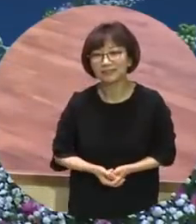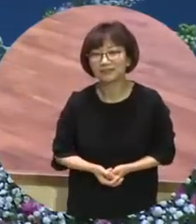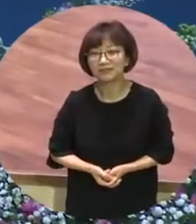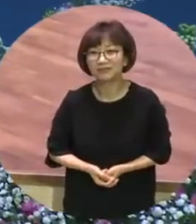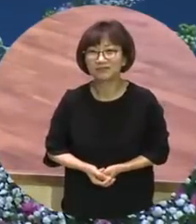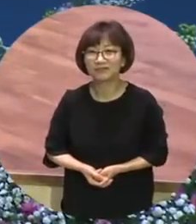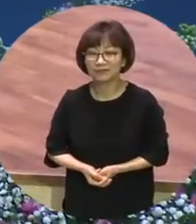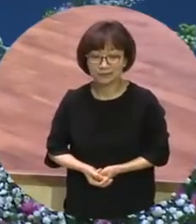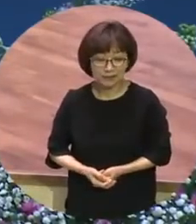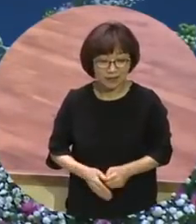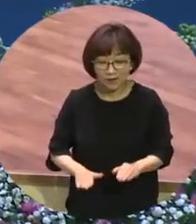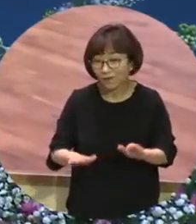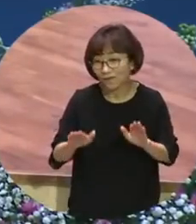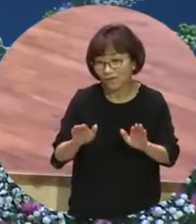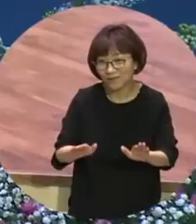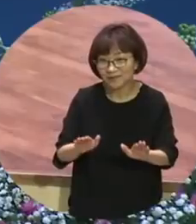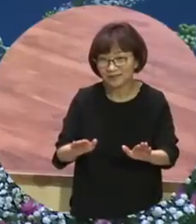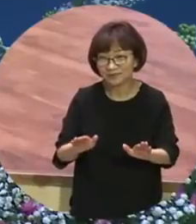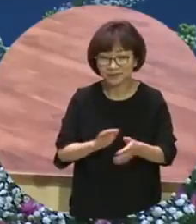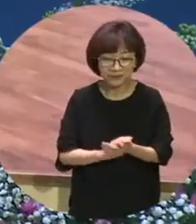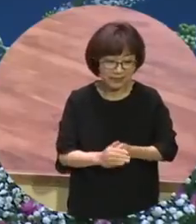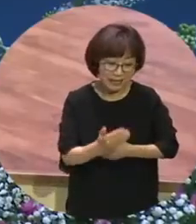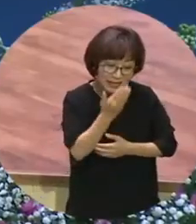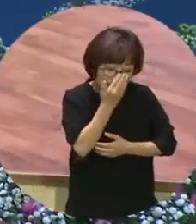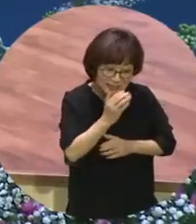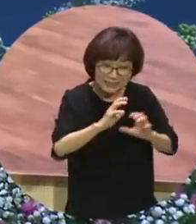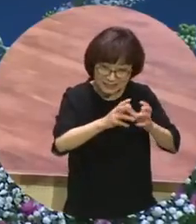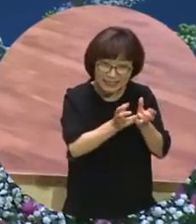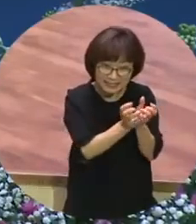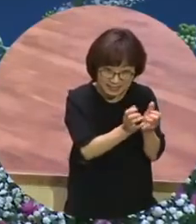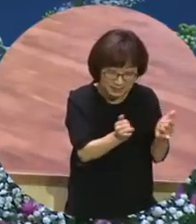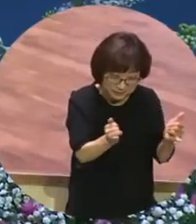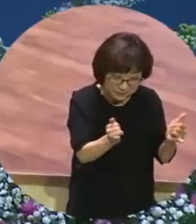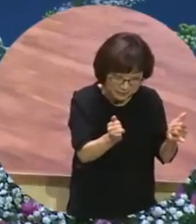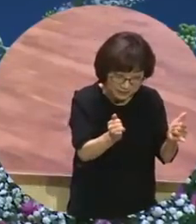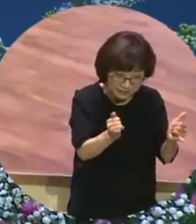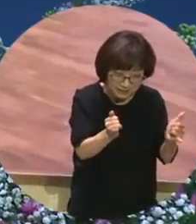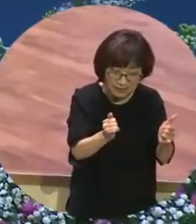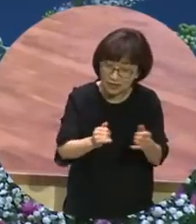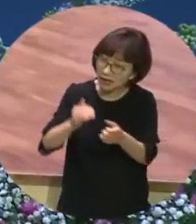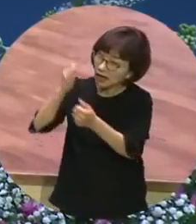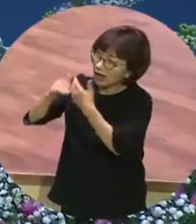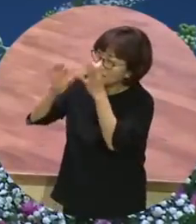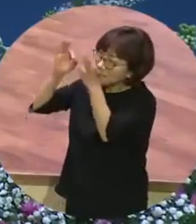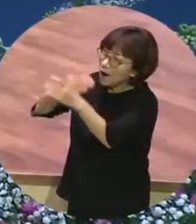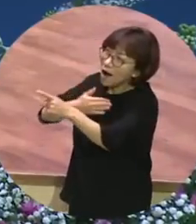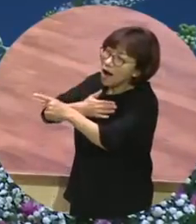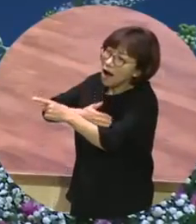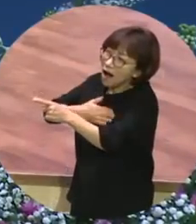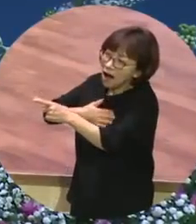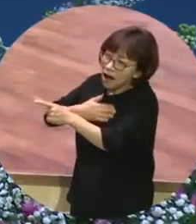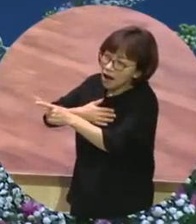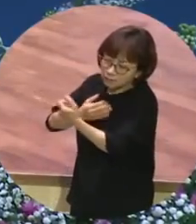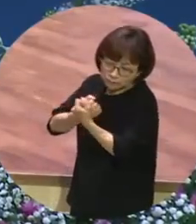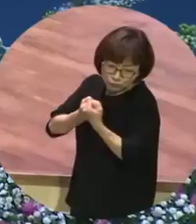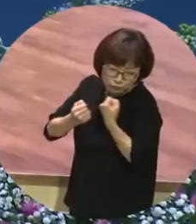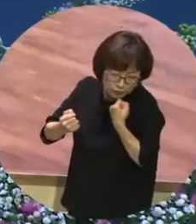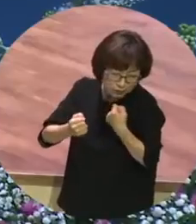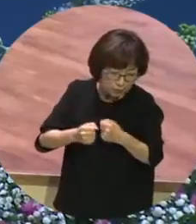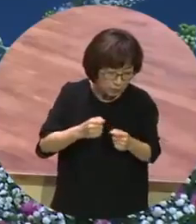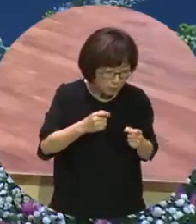지금 보세요. 이스라엘 백성들이 유일한 지구상에 유일한 하나님을 아는 이 백성이 이렇게 어려움을